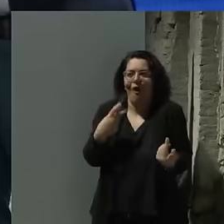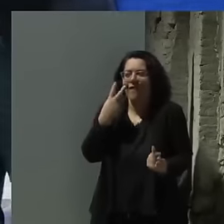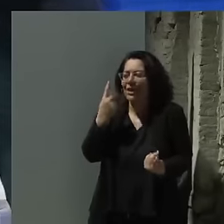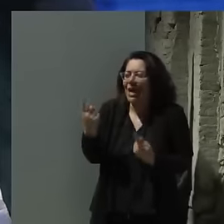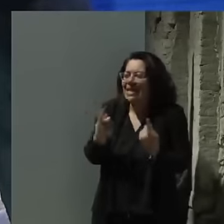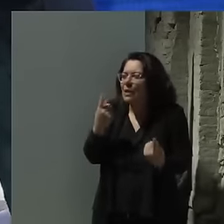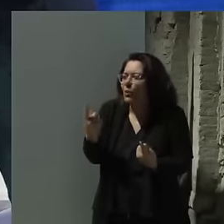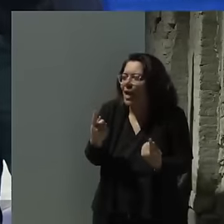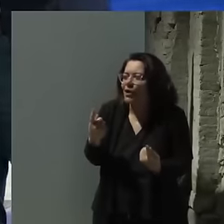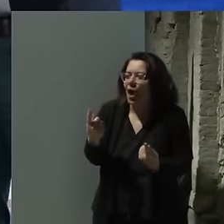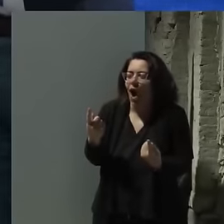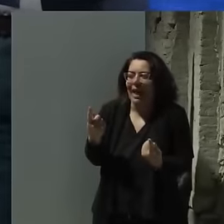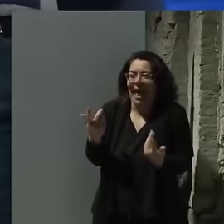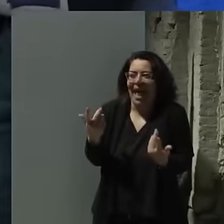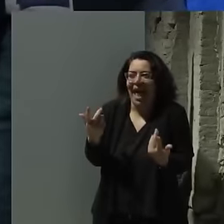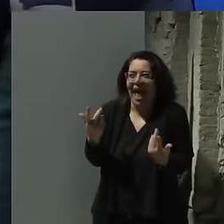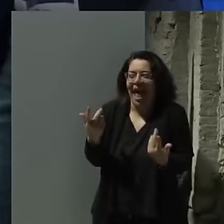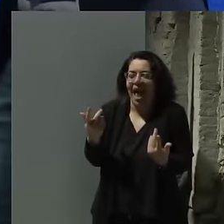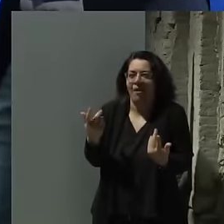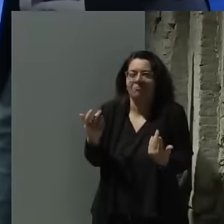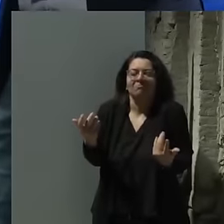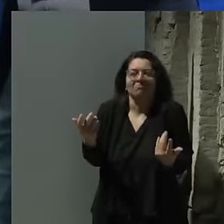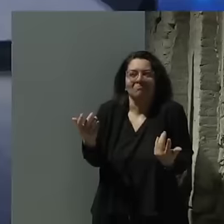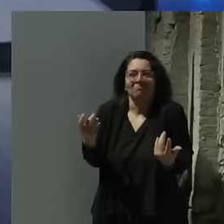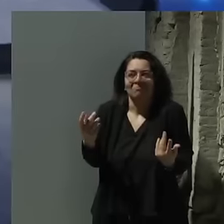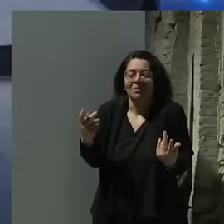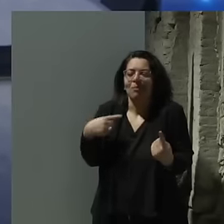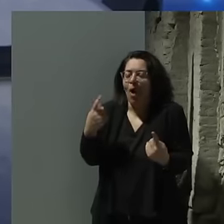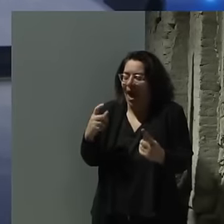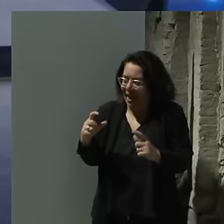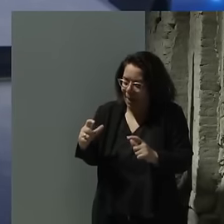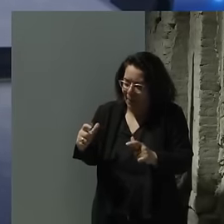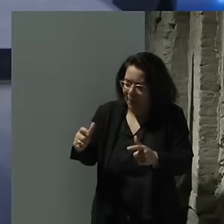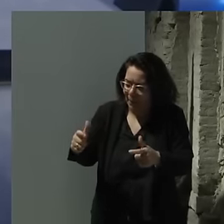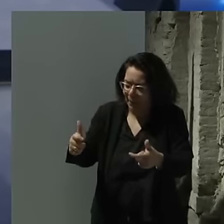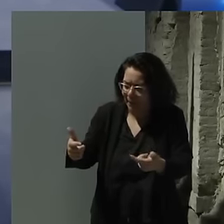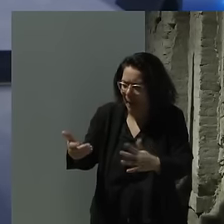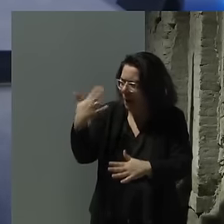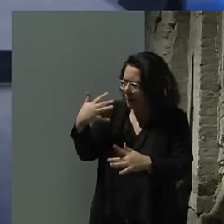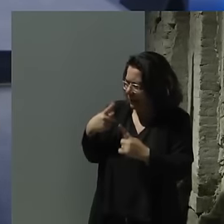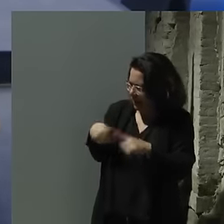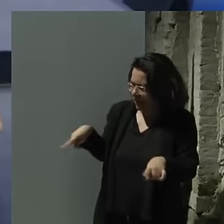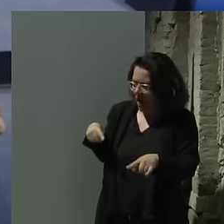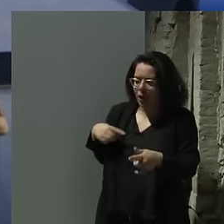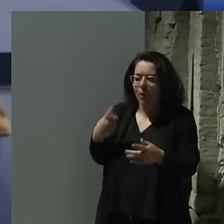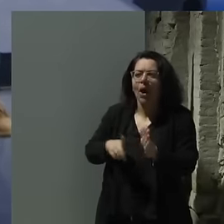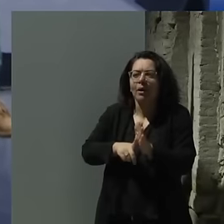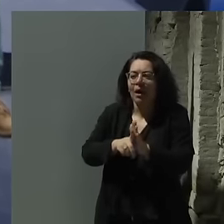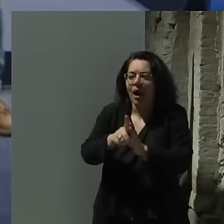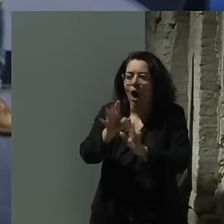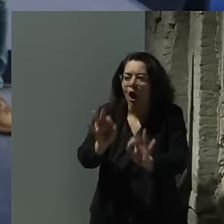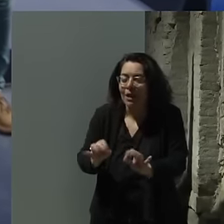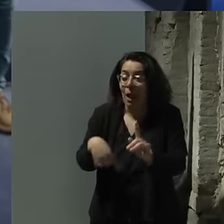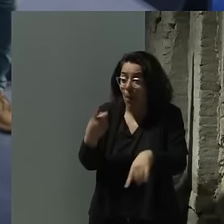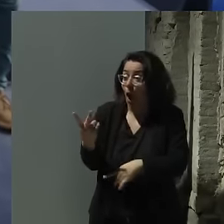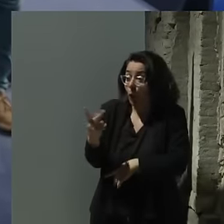situazioni assolutamente contrapposte, forse opposte a quelle che poi si realizzano, e la bellezza anche di un rapporto che è nato